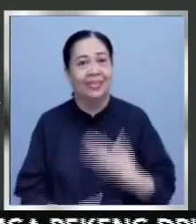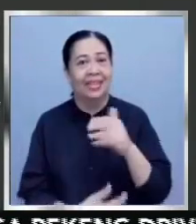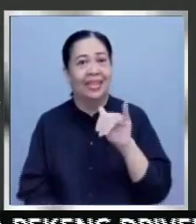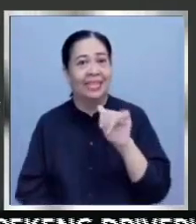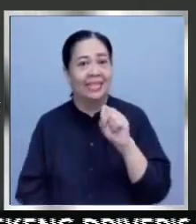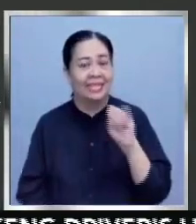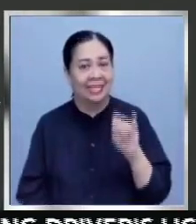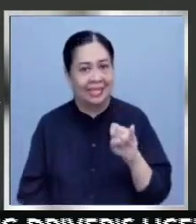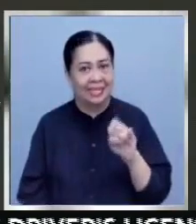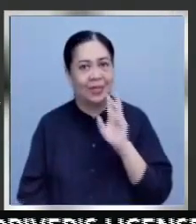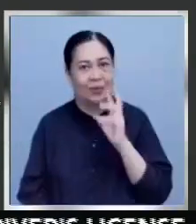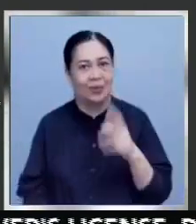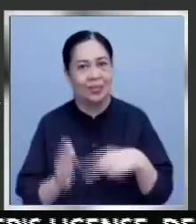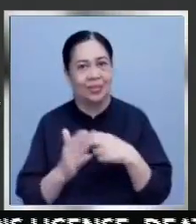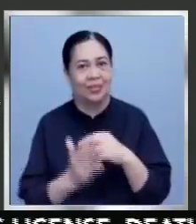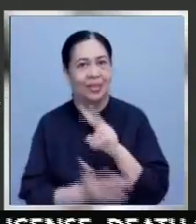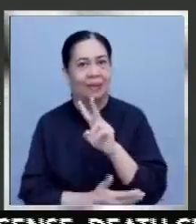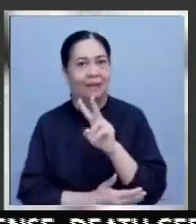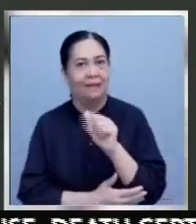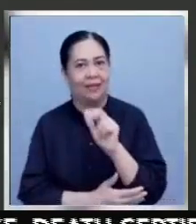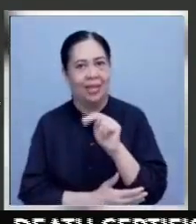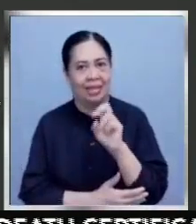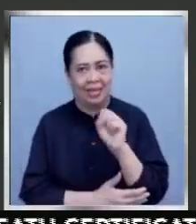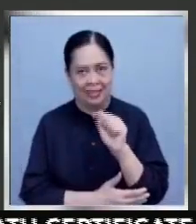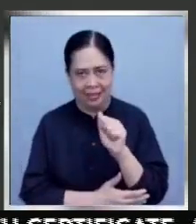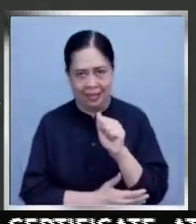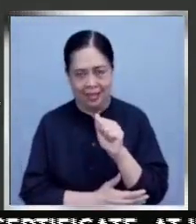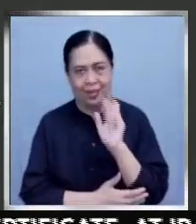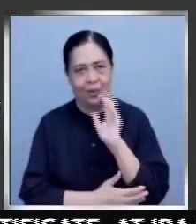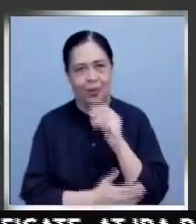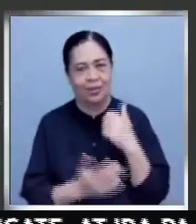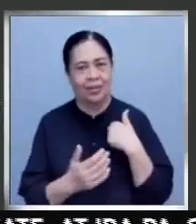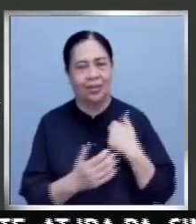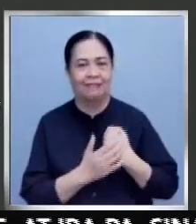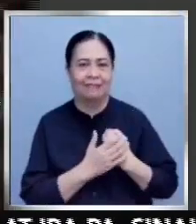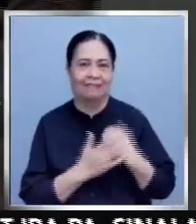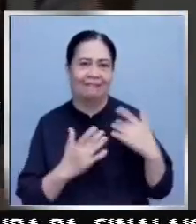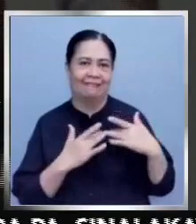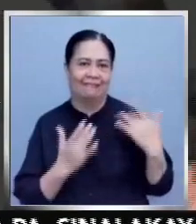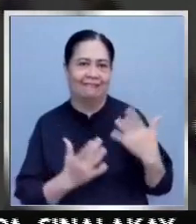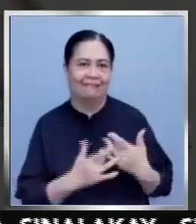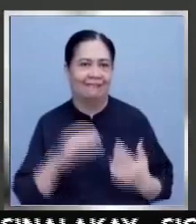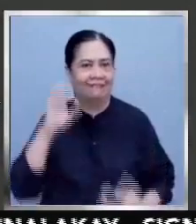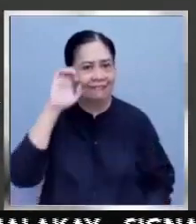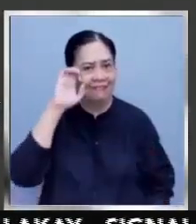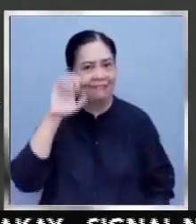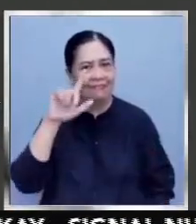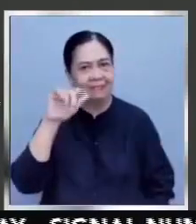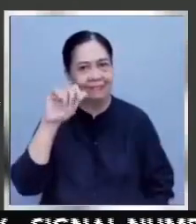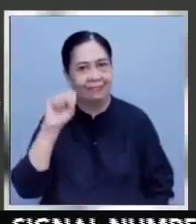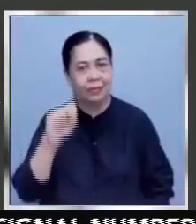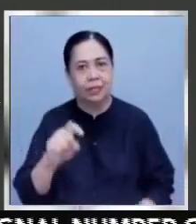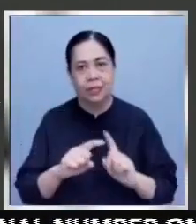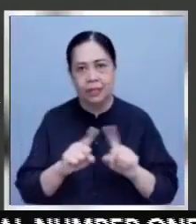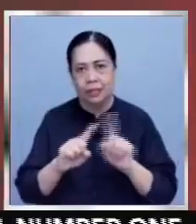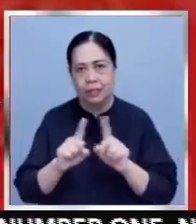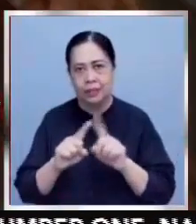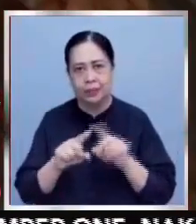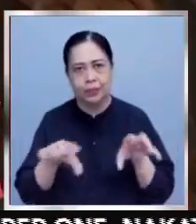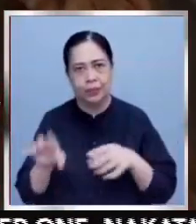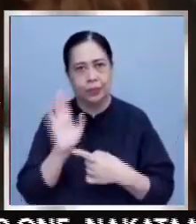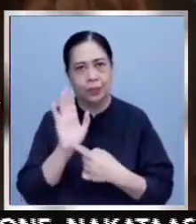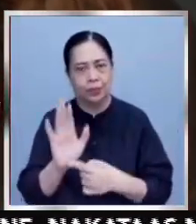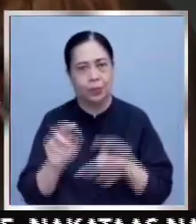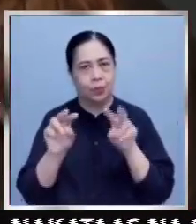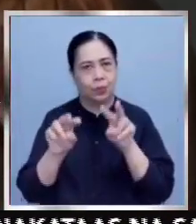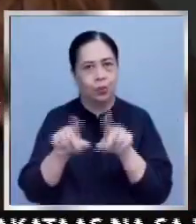ang gaganap na Vanessa, ang muling magpapatibok ng puso ni Elias. Bukod sa ilang maa-aksyong eksena, aabangan din